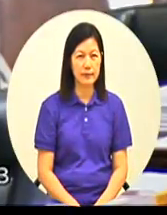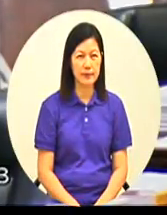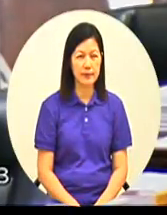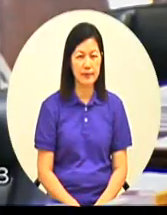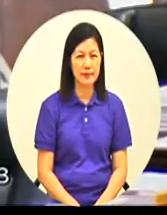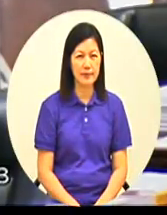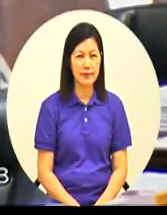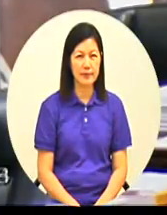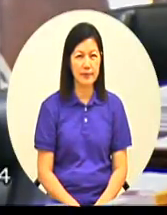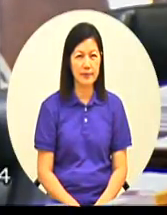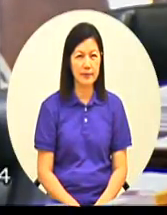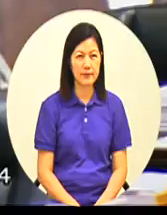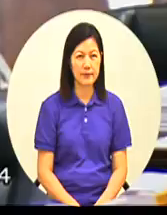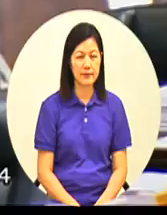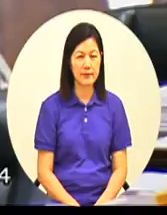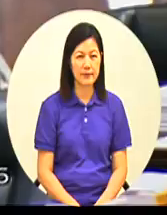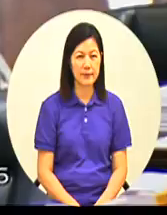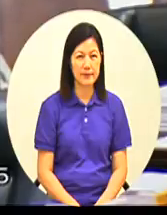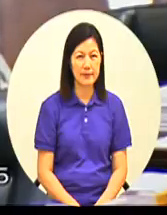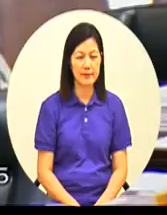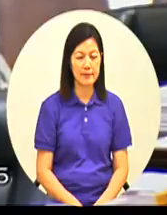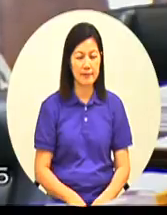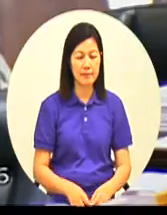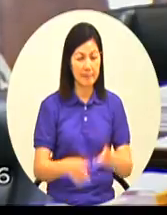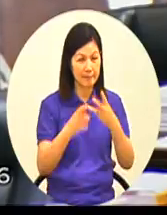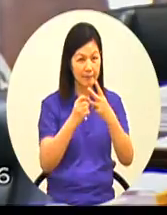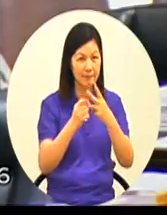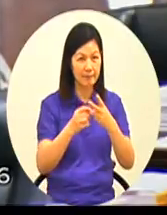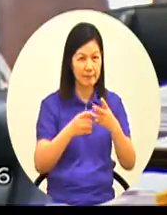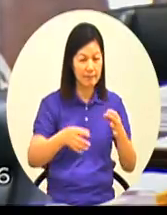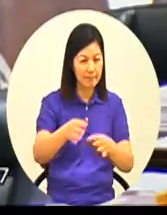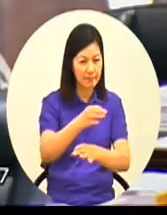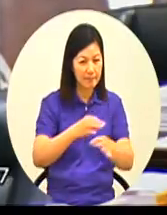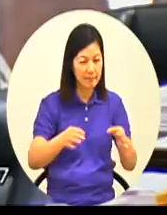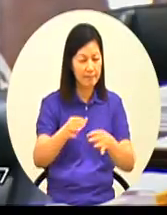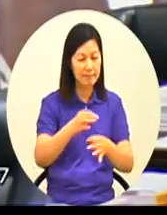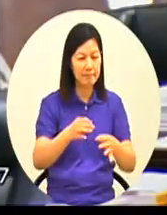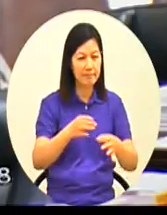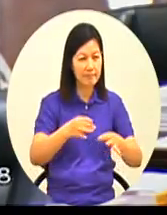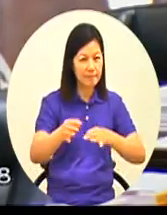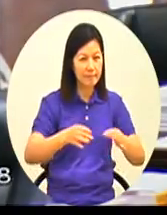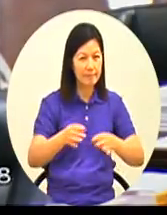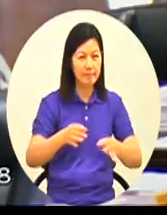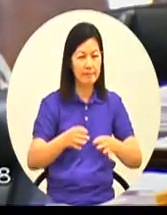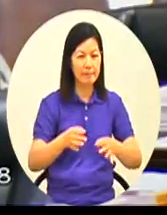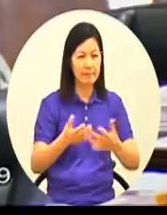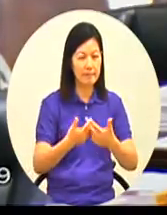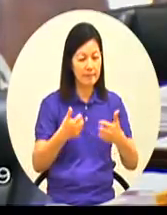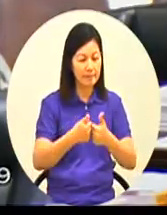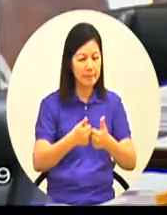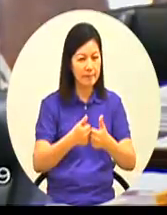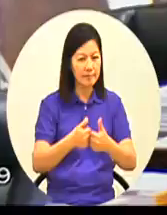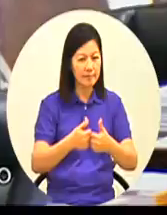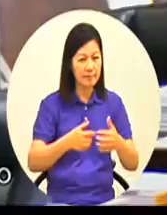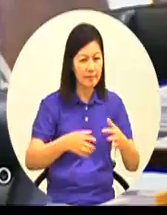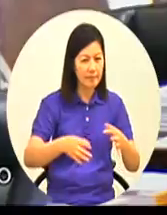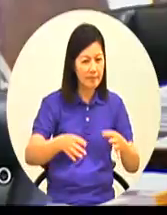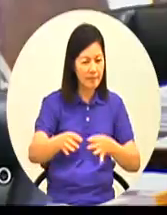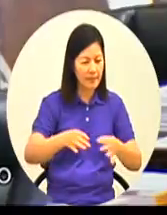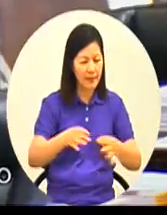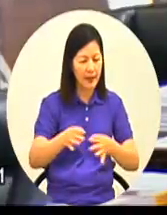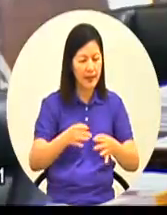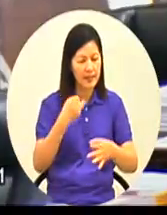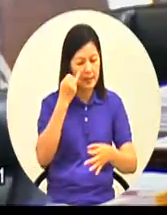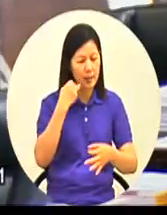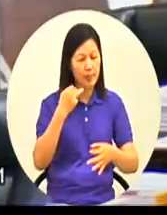回到是不是还是回到商业嘛？很多商业的经济的商机，要商人企业，我们有什么企业姐妹市，